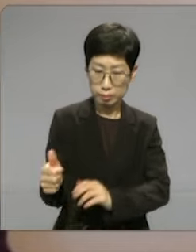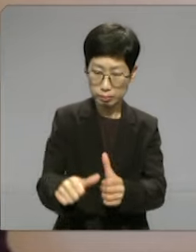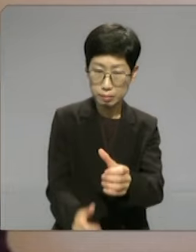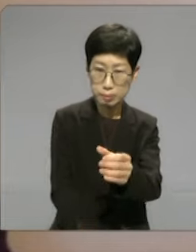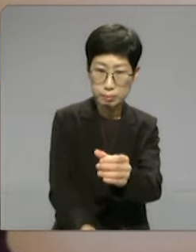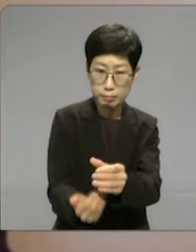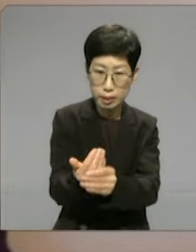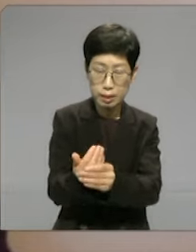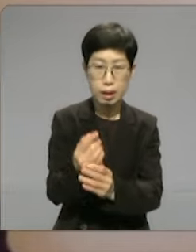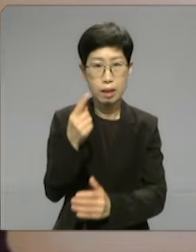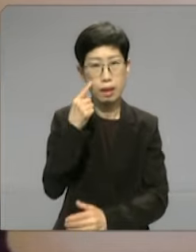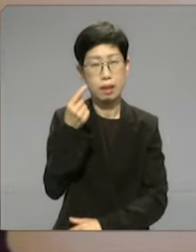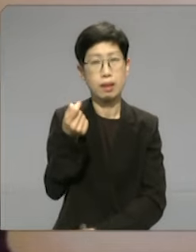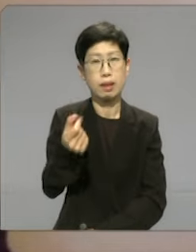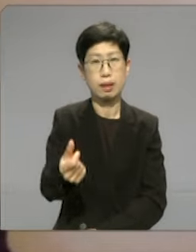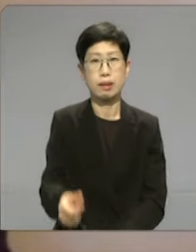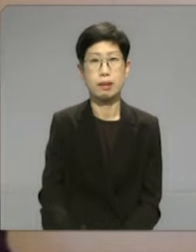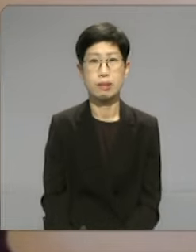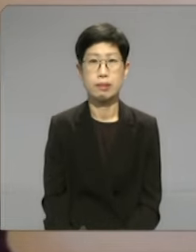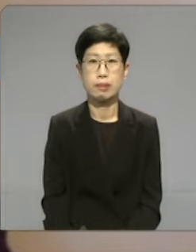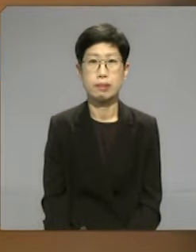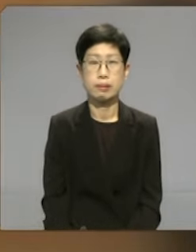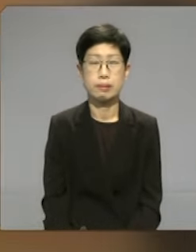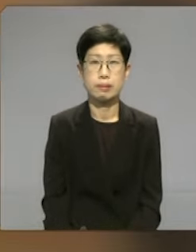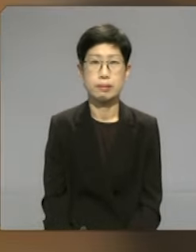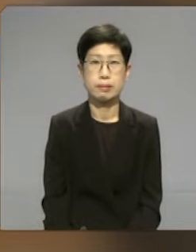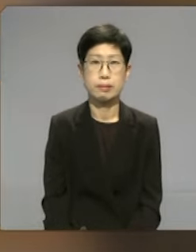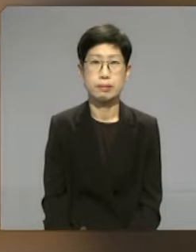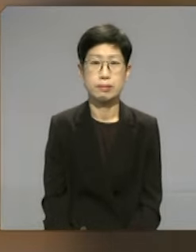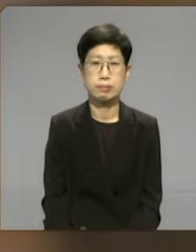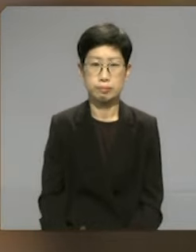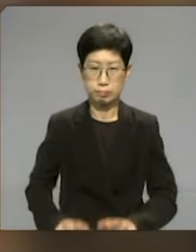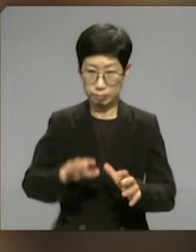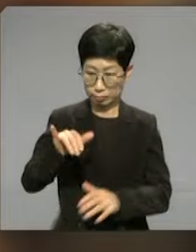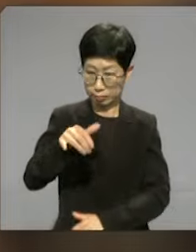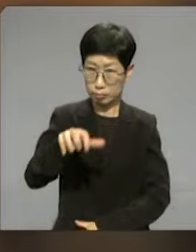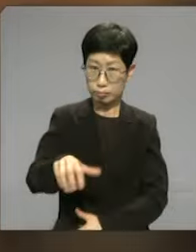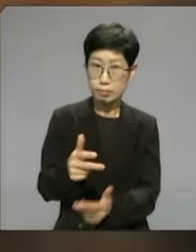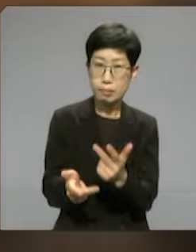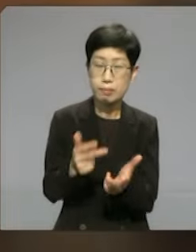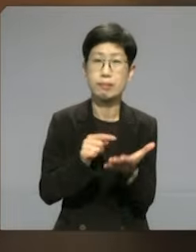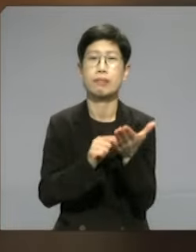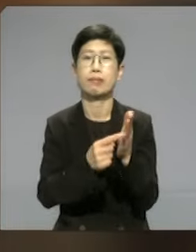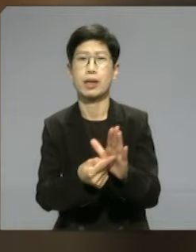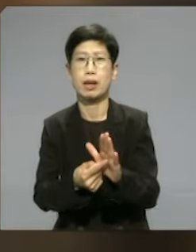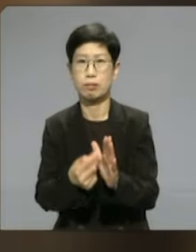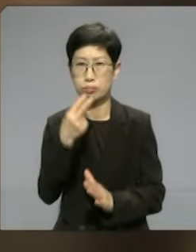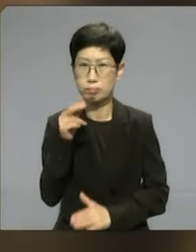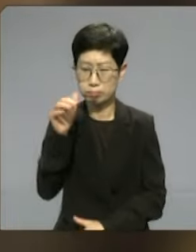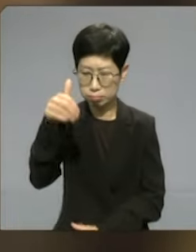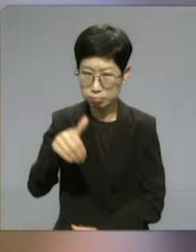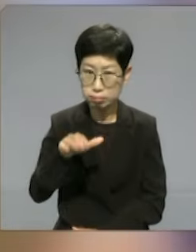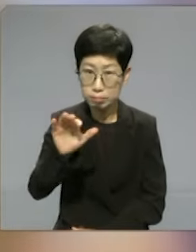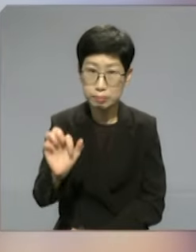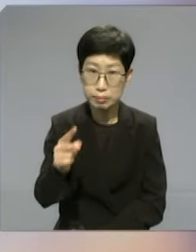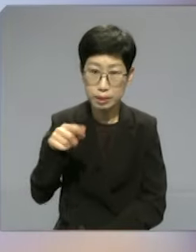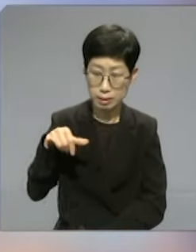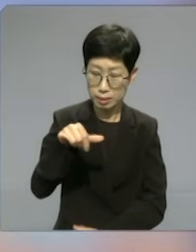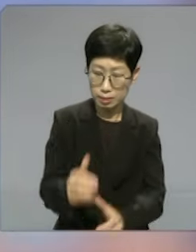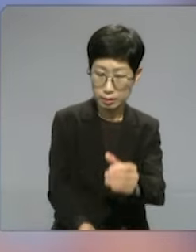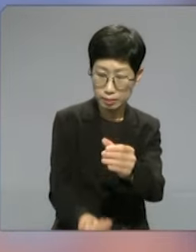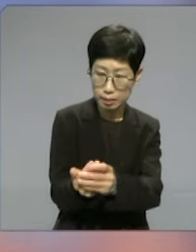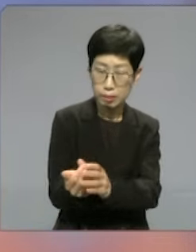And especially for large transport aircraft. 국제항공 운송협회에 따르면 난기류로 인한 비행기 사고